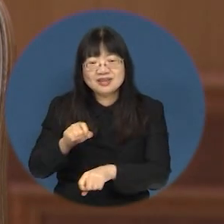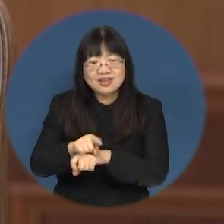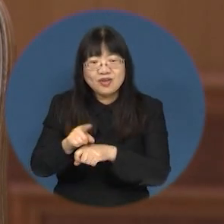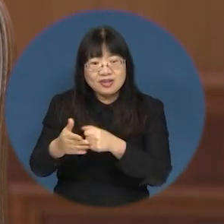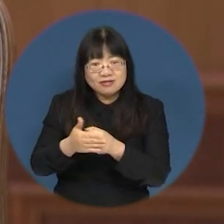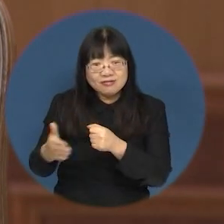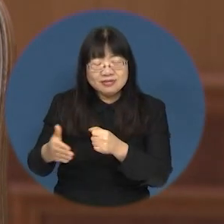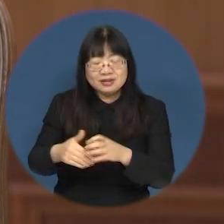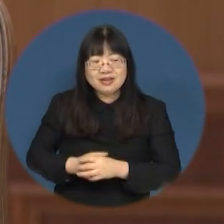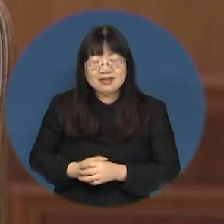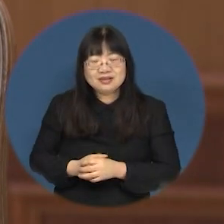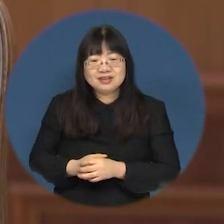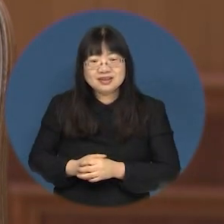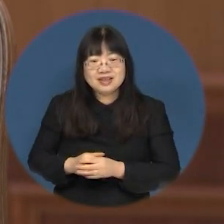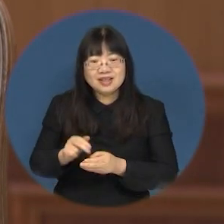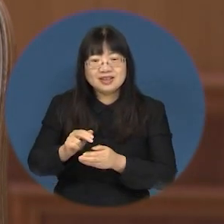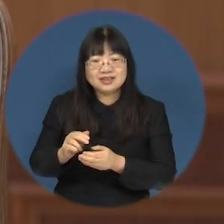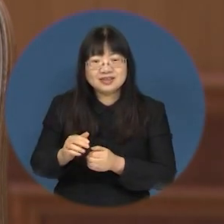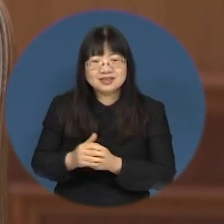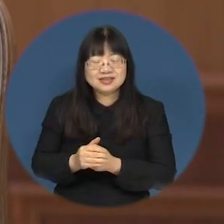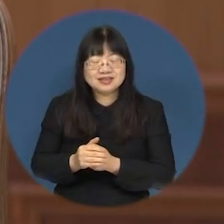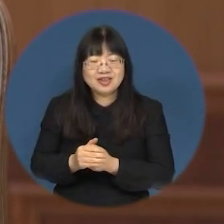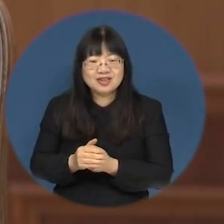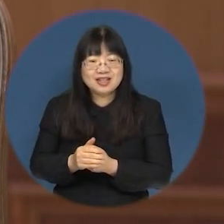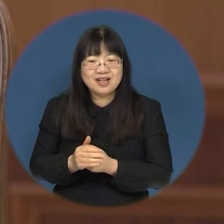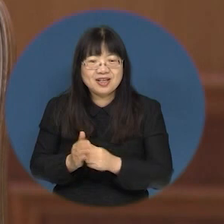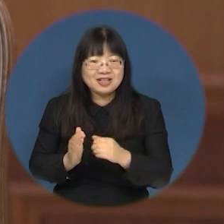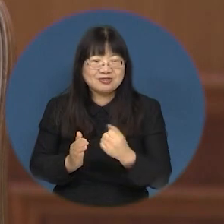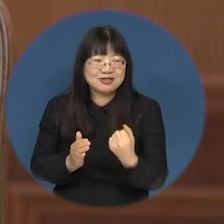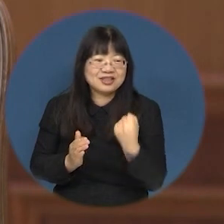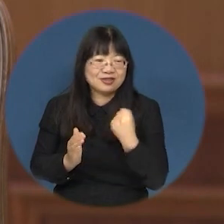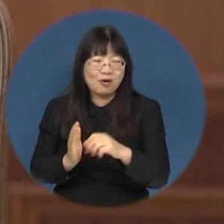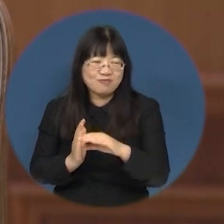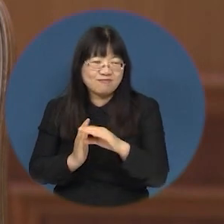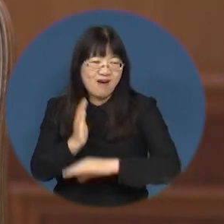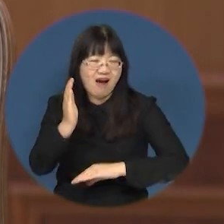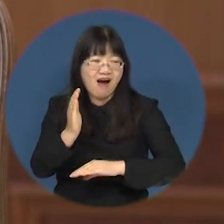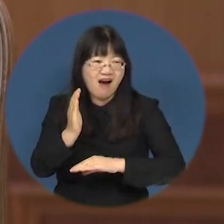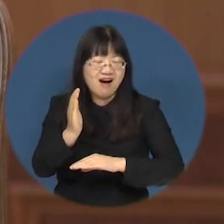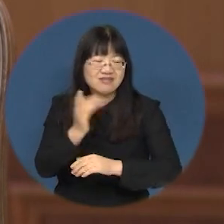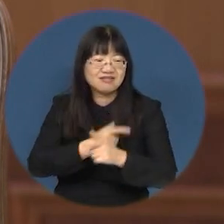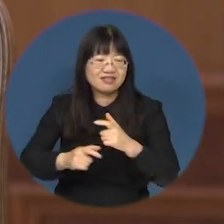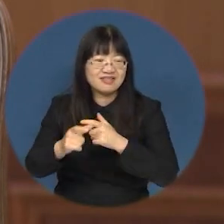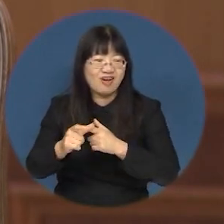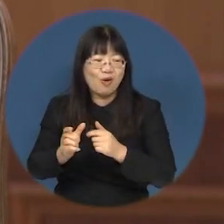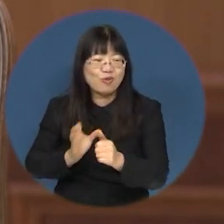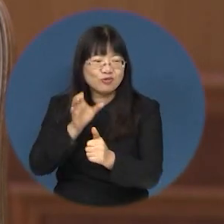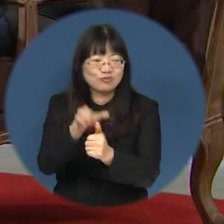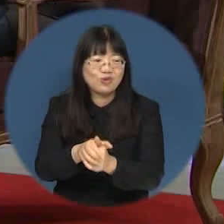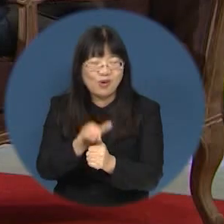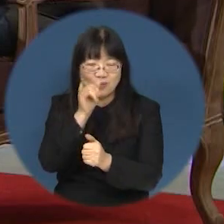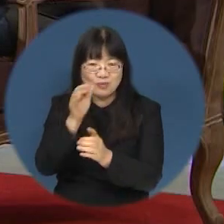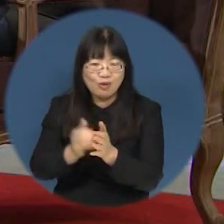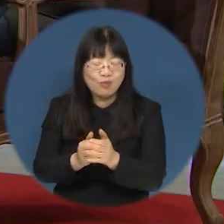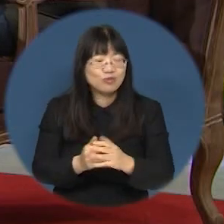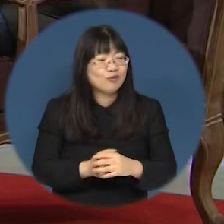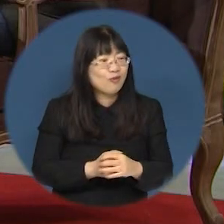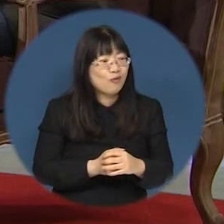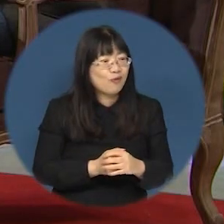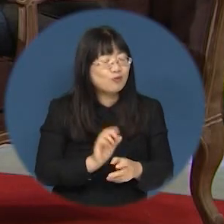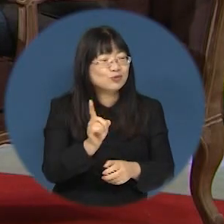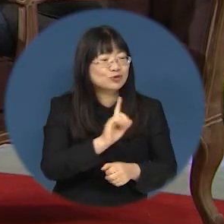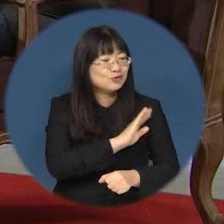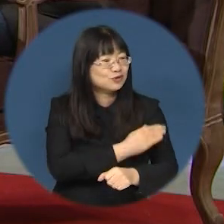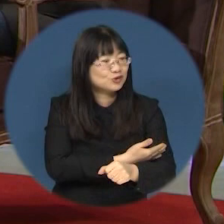보니까 거기다가 이제 작가가 의도적으로 이제 초능력을 좀 그렇죠. 심어준 그렇죠. 그러면서 좀 더 특별하게 이렇게 만들어졌고 어떤 초능력이